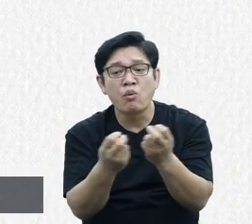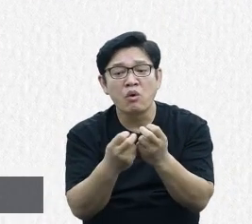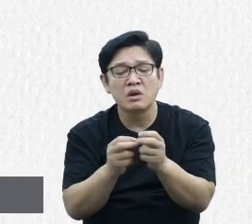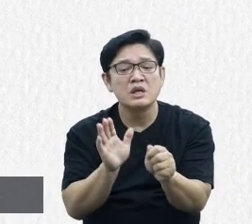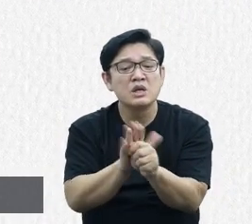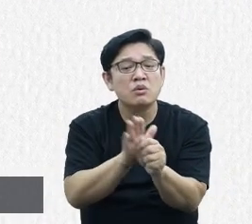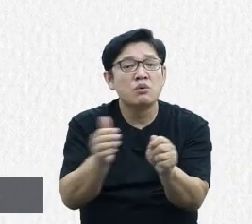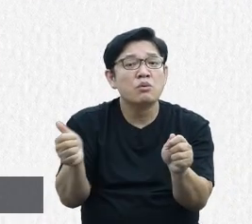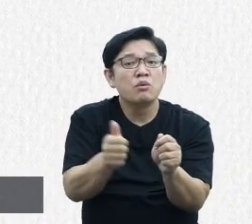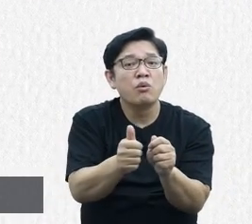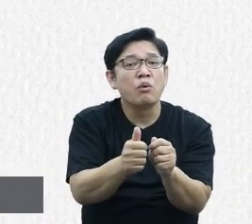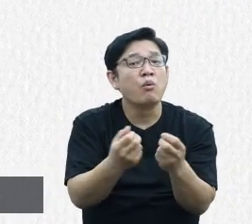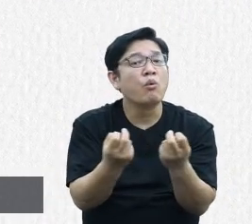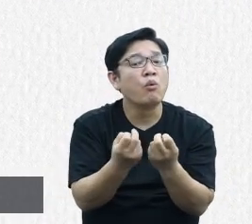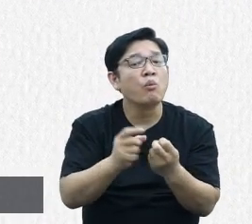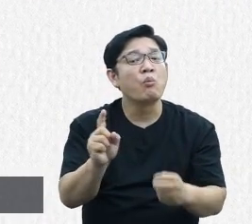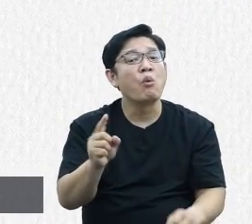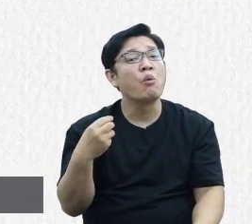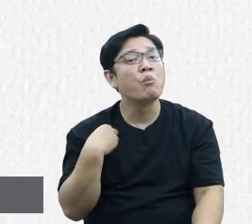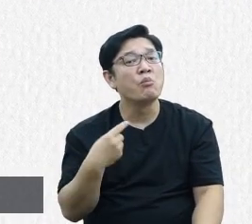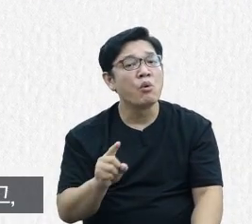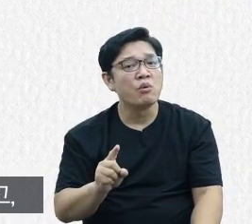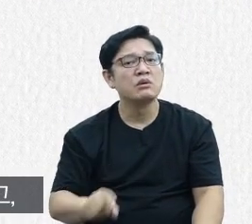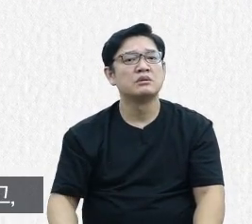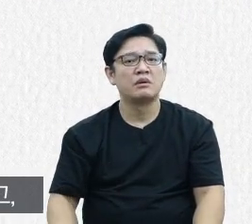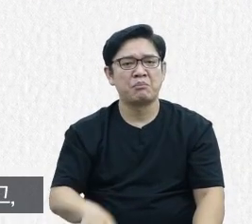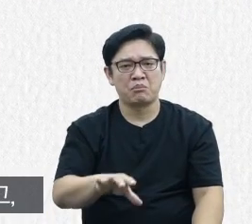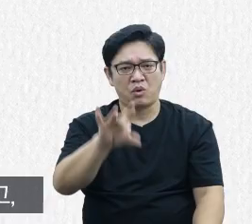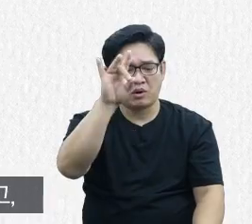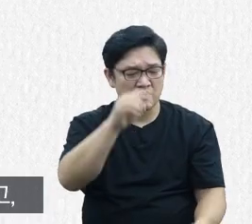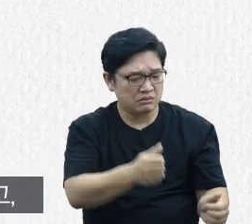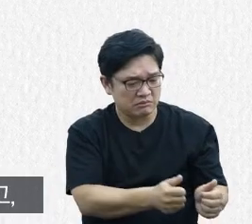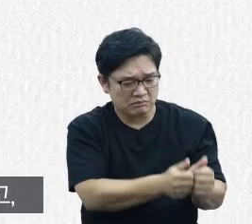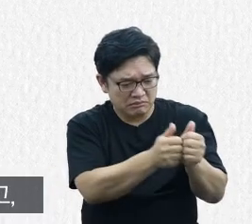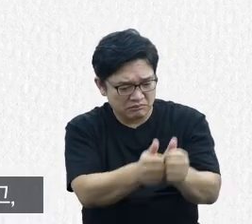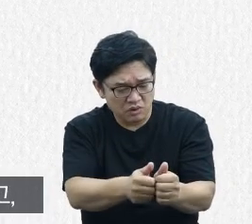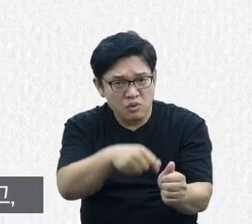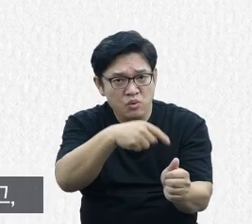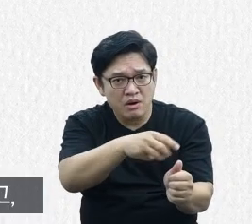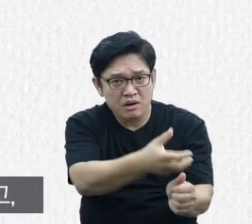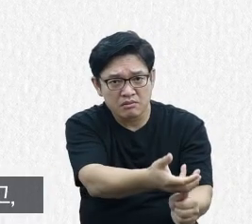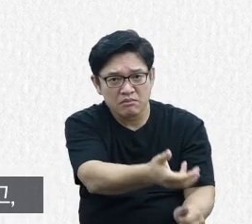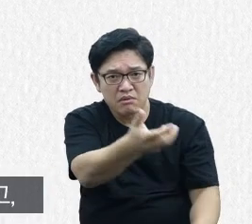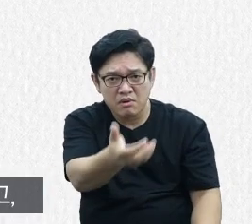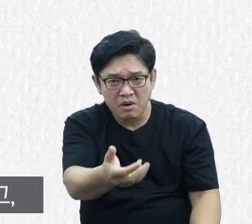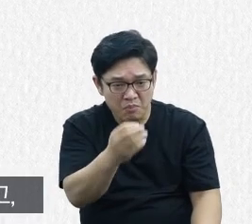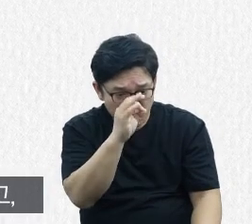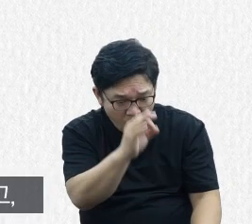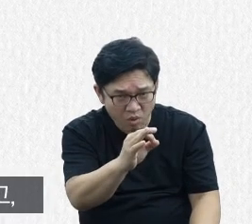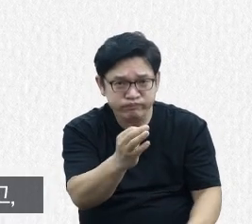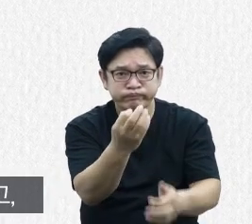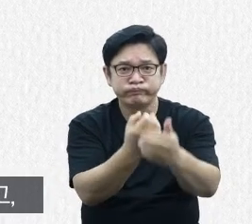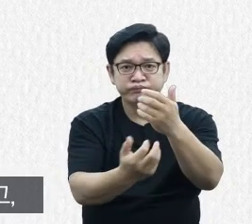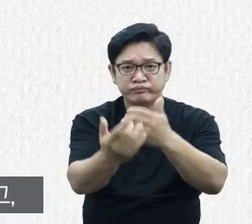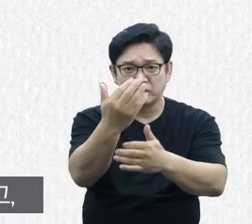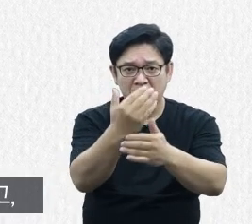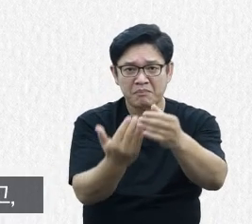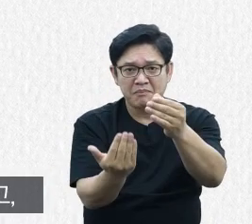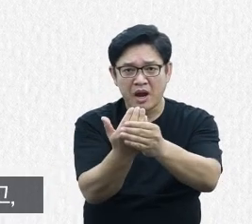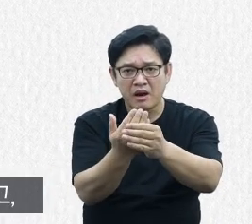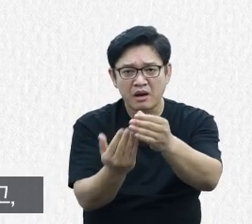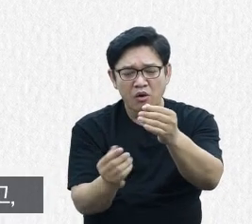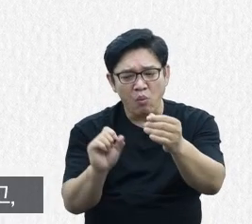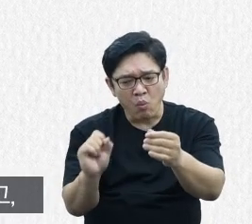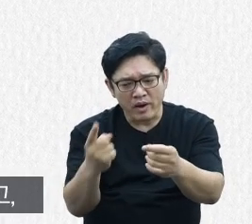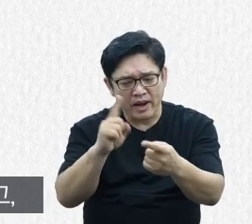위해 지원자는 무엇을 해야 할까요? 먼저 이동교육 방법을 살펴보면 화재 등 재난이 발생할 수